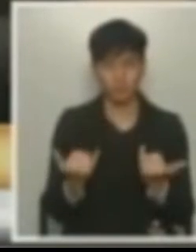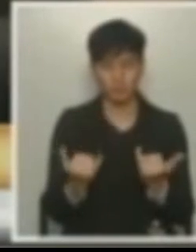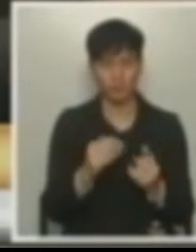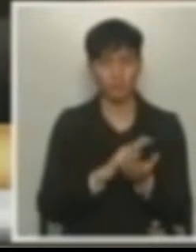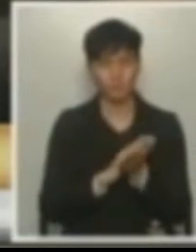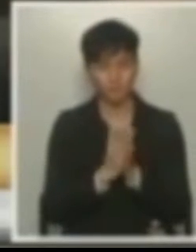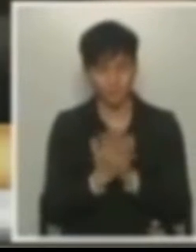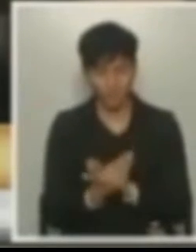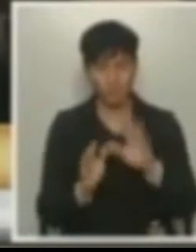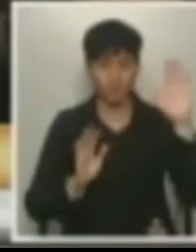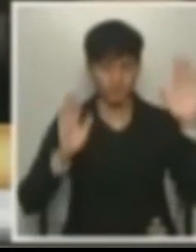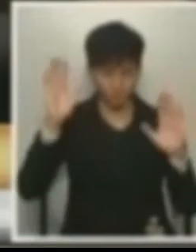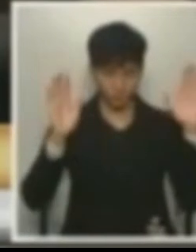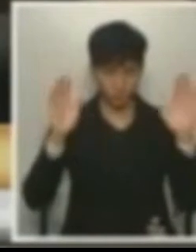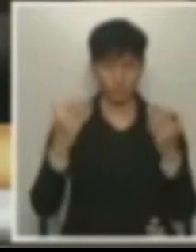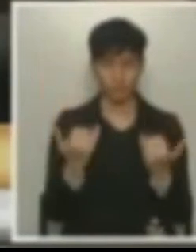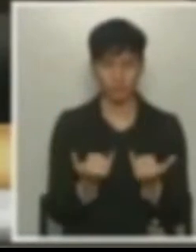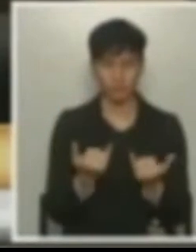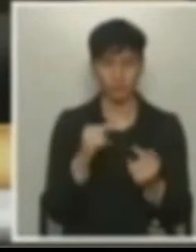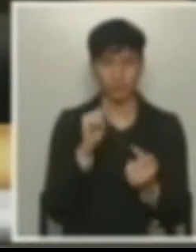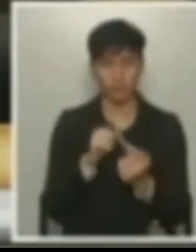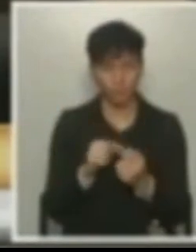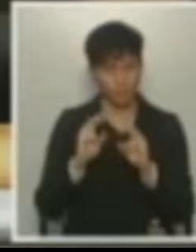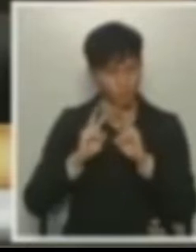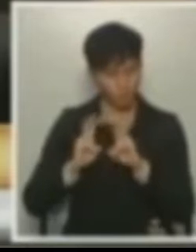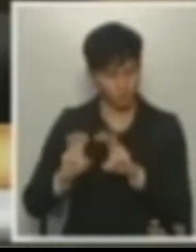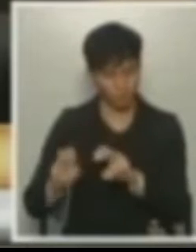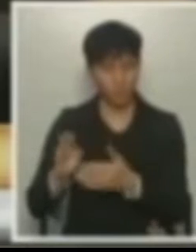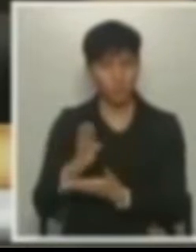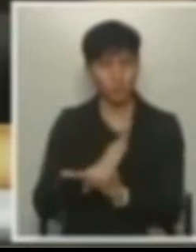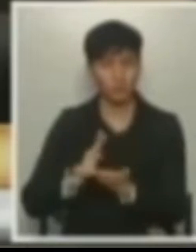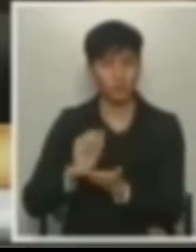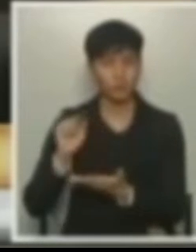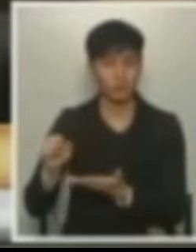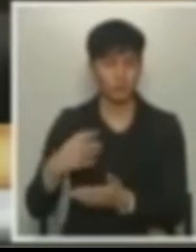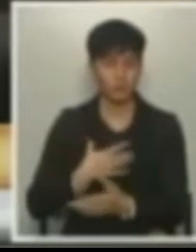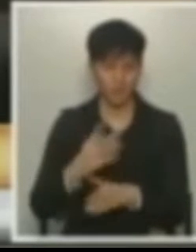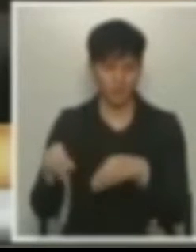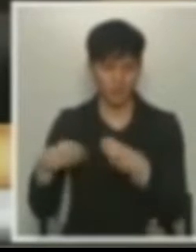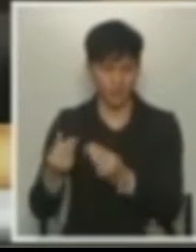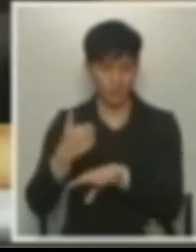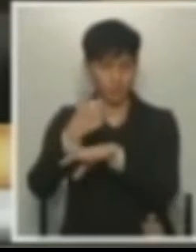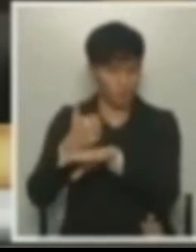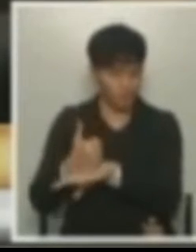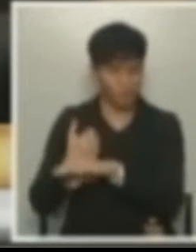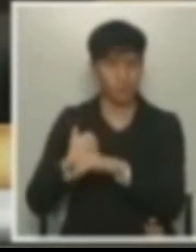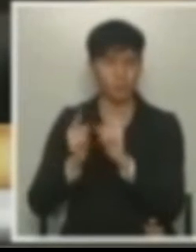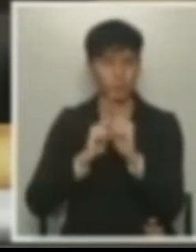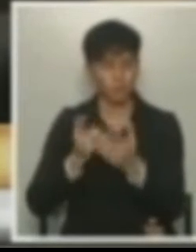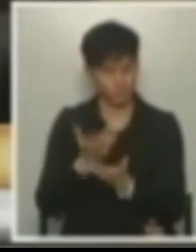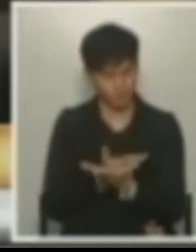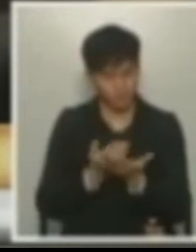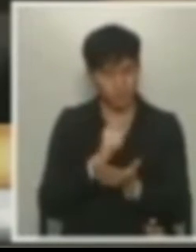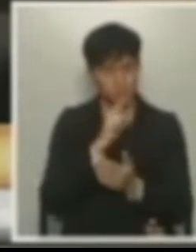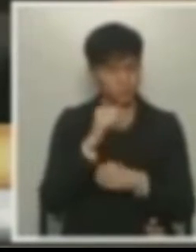ที่อยู่ในโครงการพระปกเกล้าศึกษานะครับอยากจะฝากทางสถาบันพระปกเกล้าทางผู้บริหารไปพิจารณาดูว่าถ้าปีนี้หรือปี